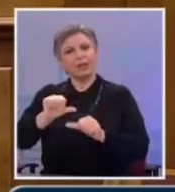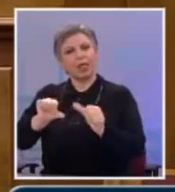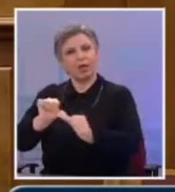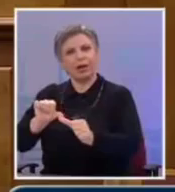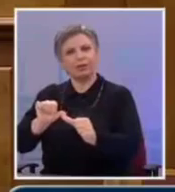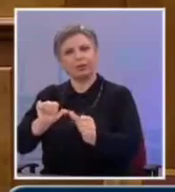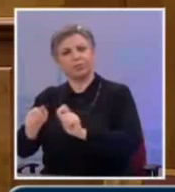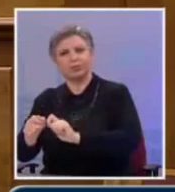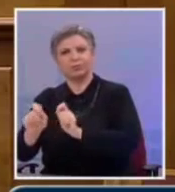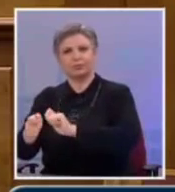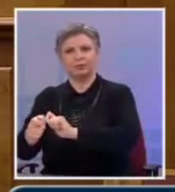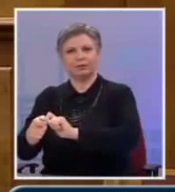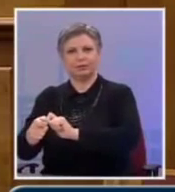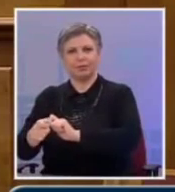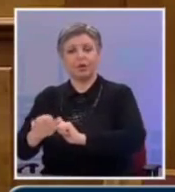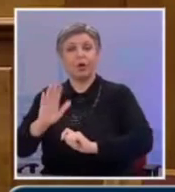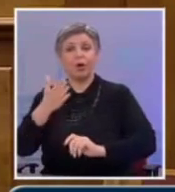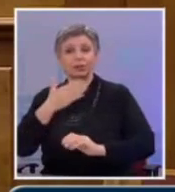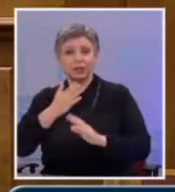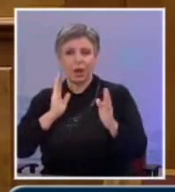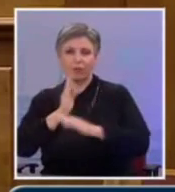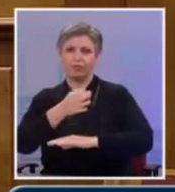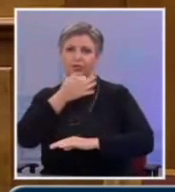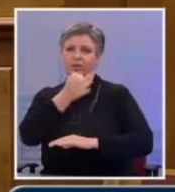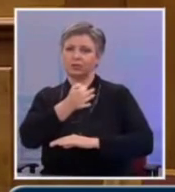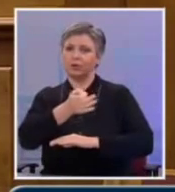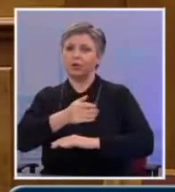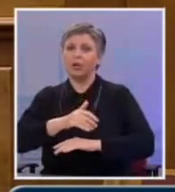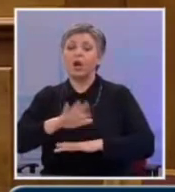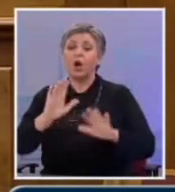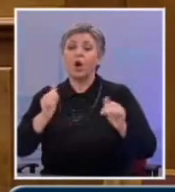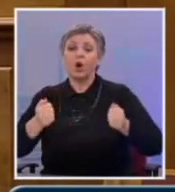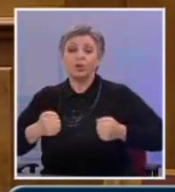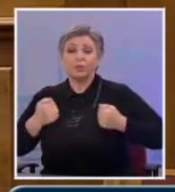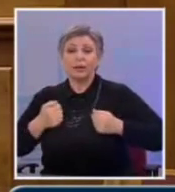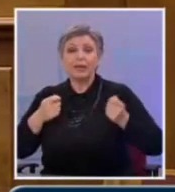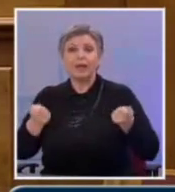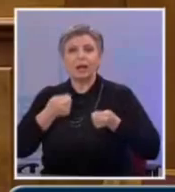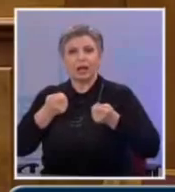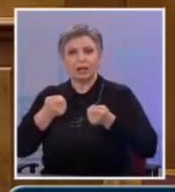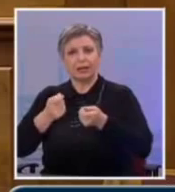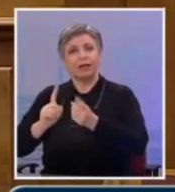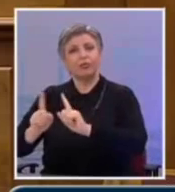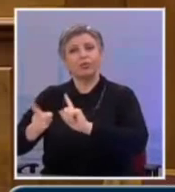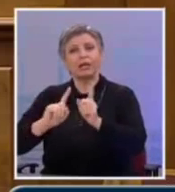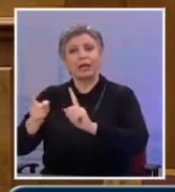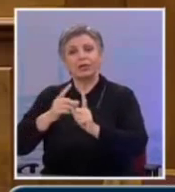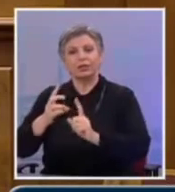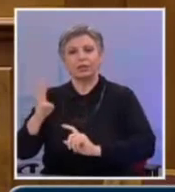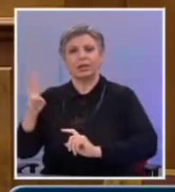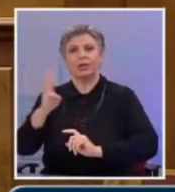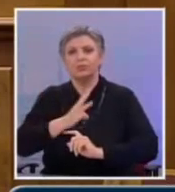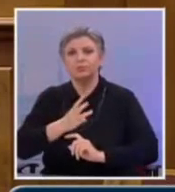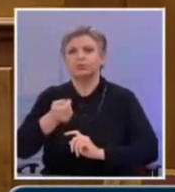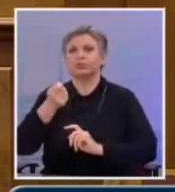Όποια παιχνίδια και να παίξετε σε συνεργασία με την Τρόικα και τους δανειστές, προκειμένου να αποφύγετε τη